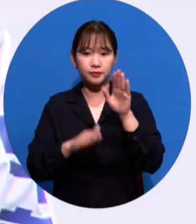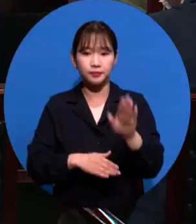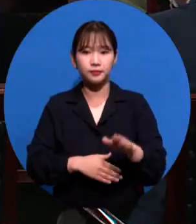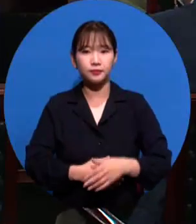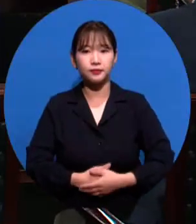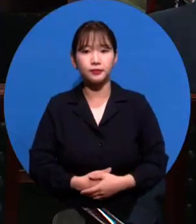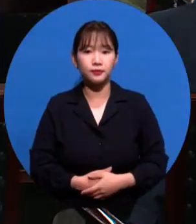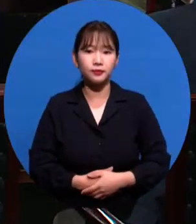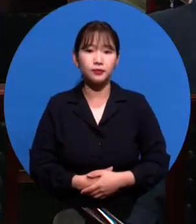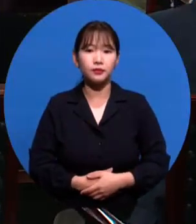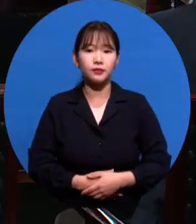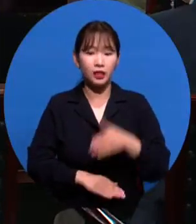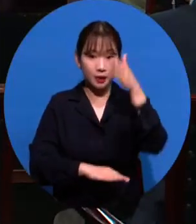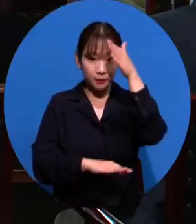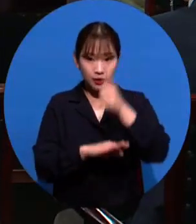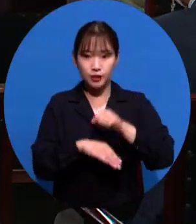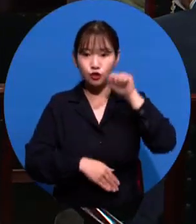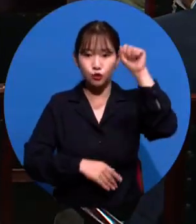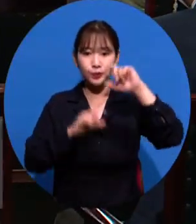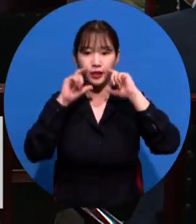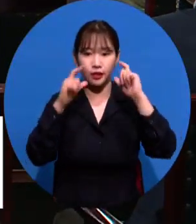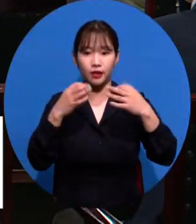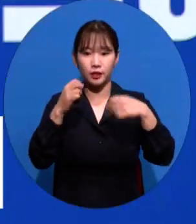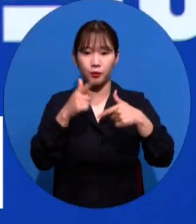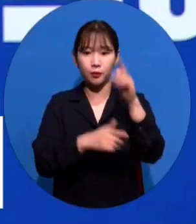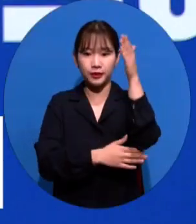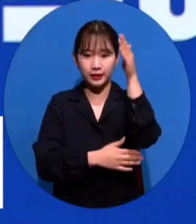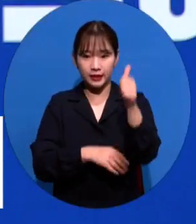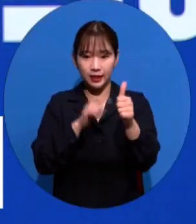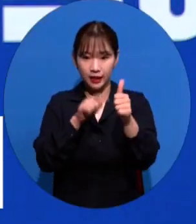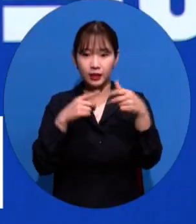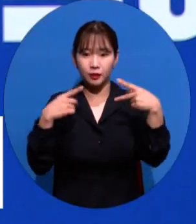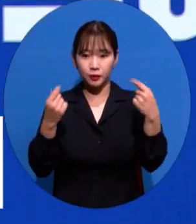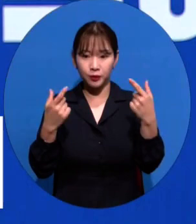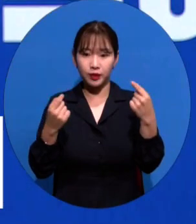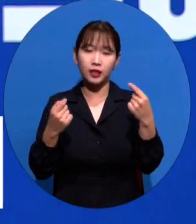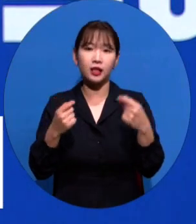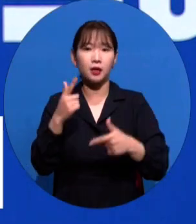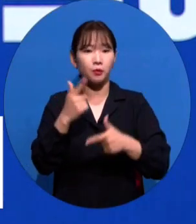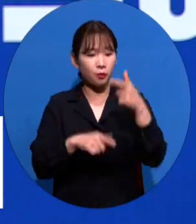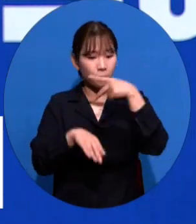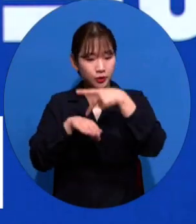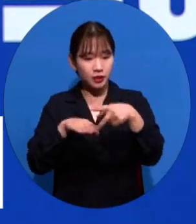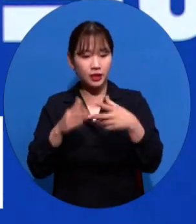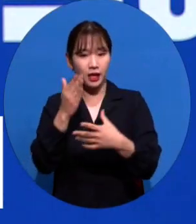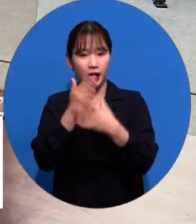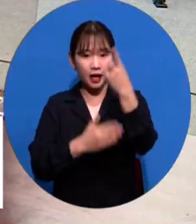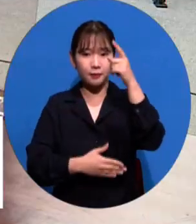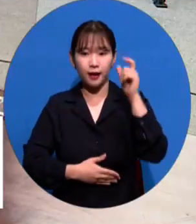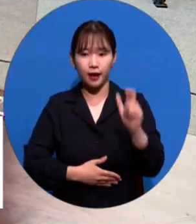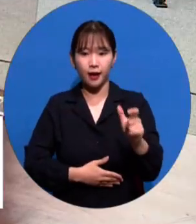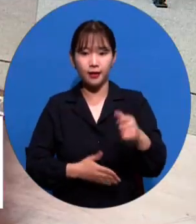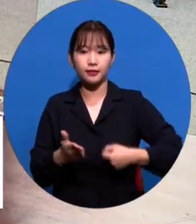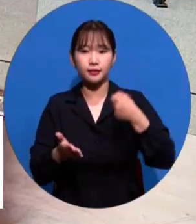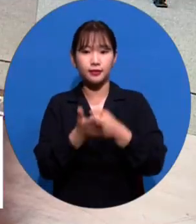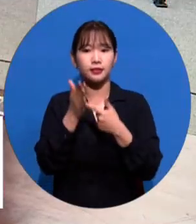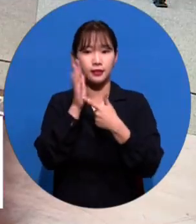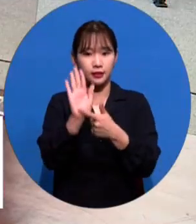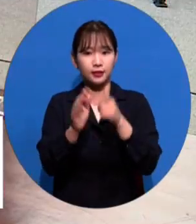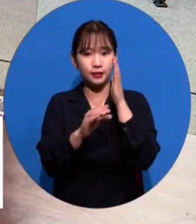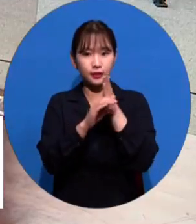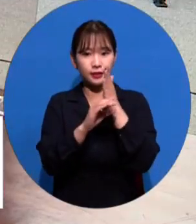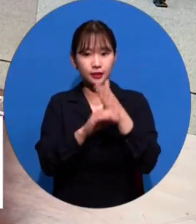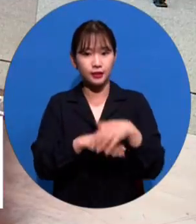만들어내겠습니다. 마침내 출마를 선언한 김종식 목포시장도 목포 신안 통합에 강한 의지를 보이고